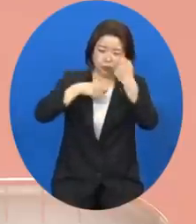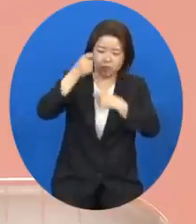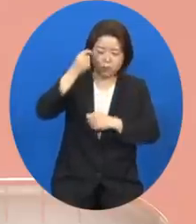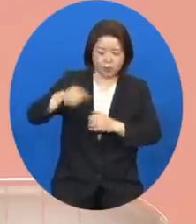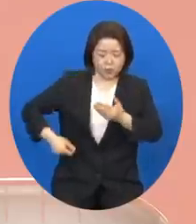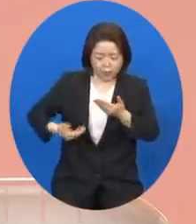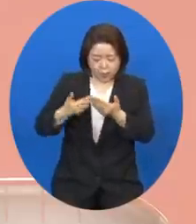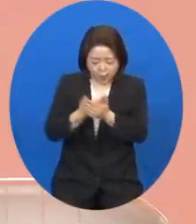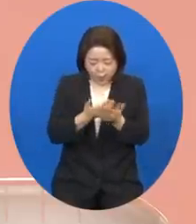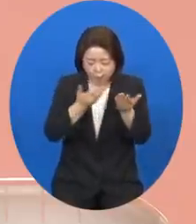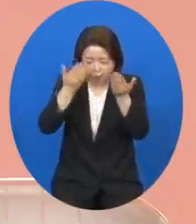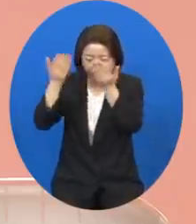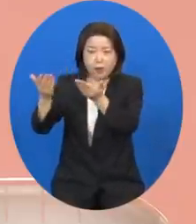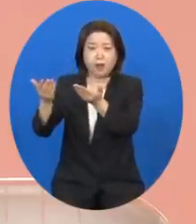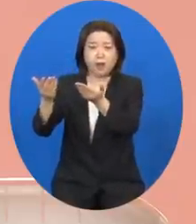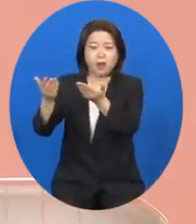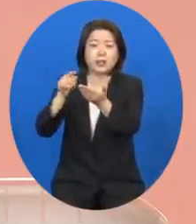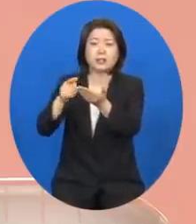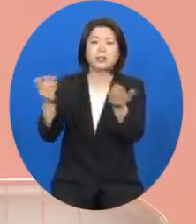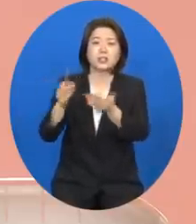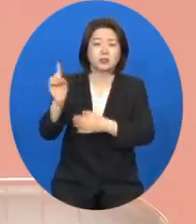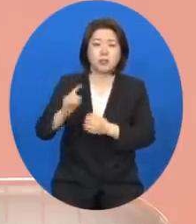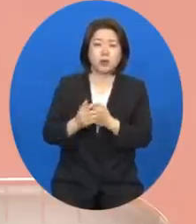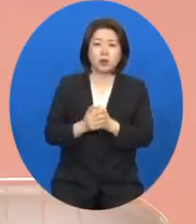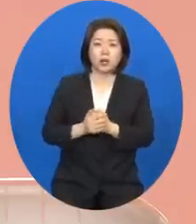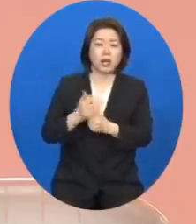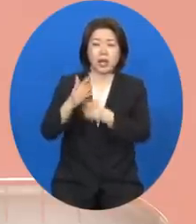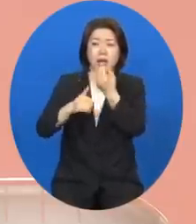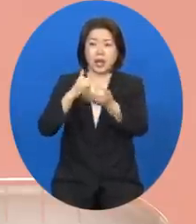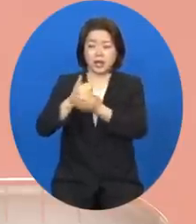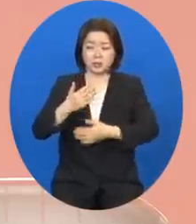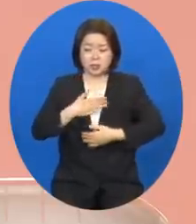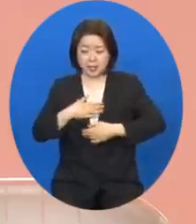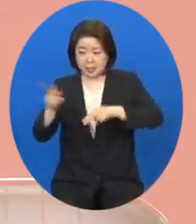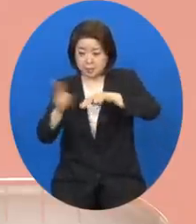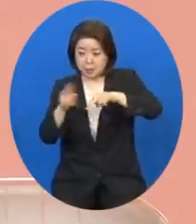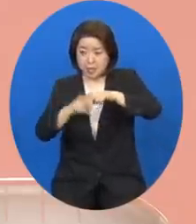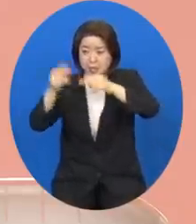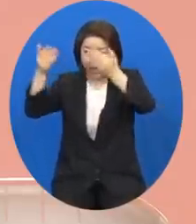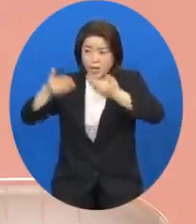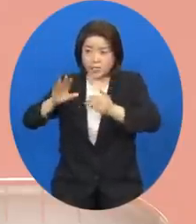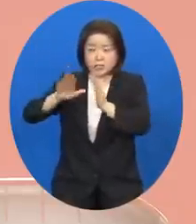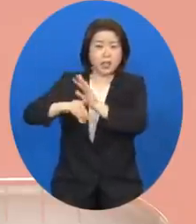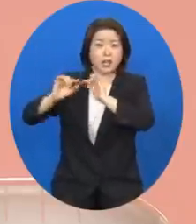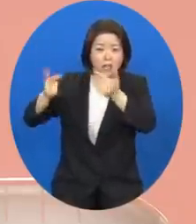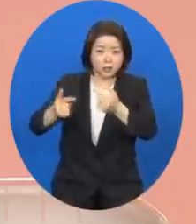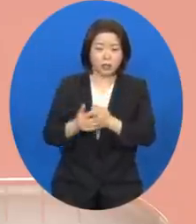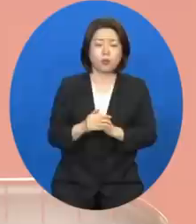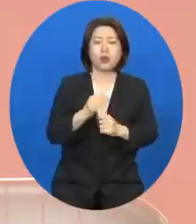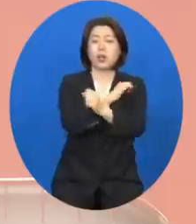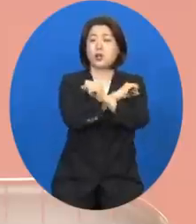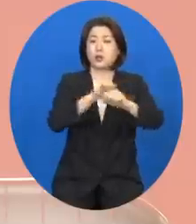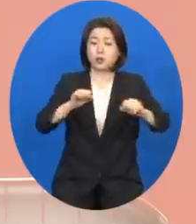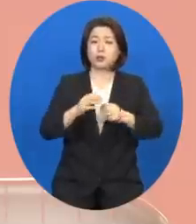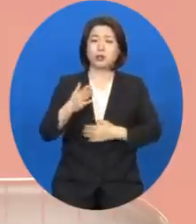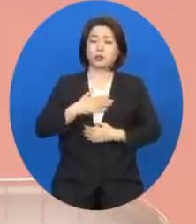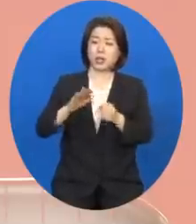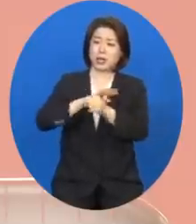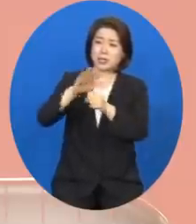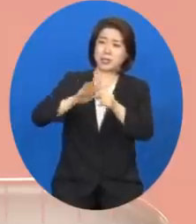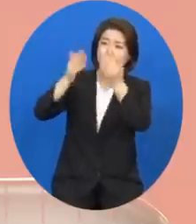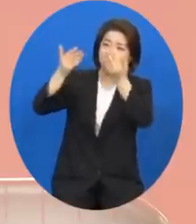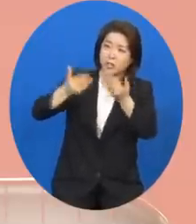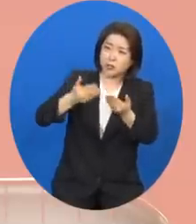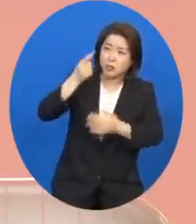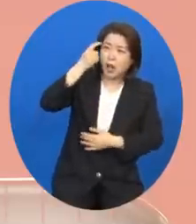돌이킨 일은 하나님이 나에게 매를 드셨을 때가 아니고 저를 용서하고 사랑하셨을